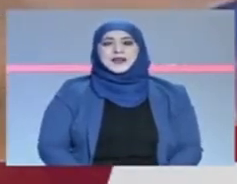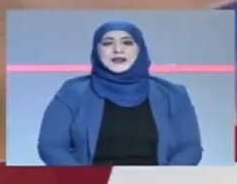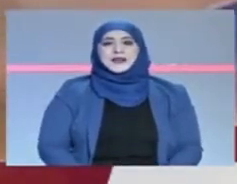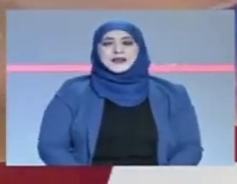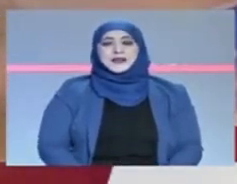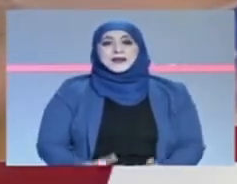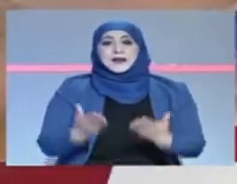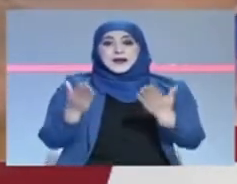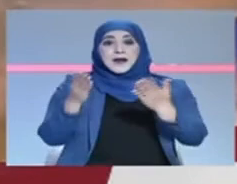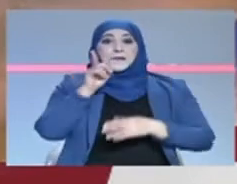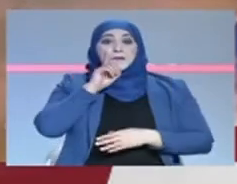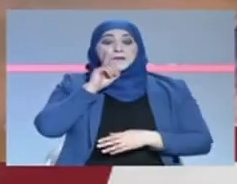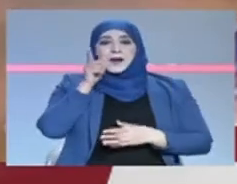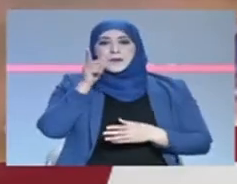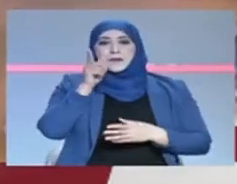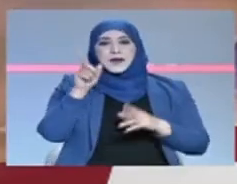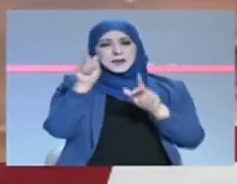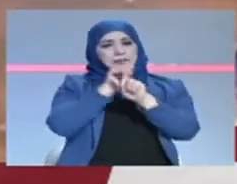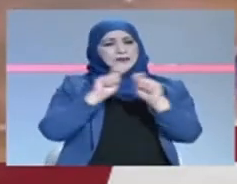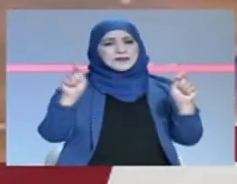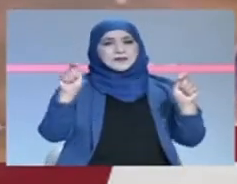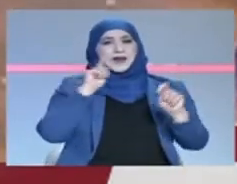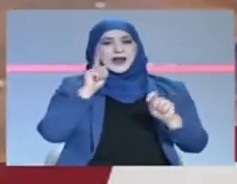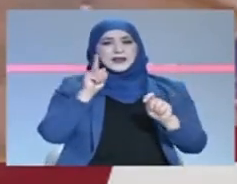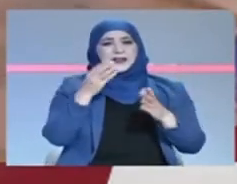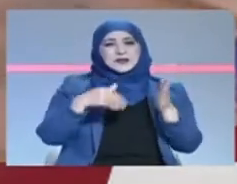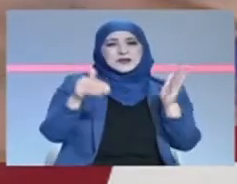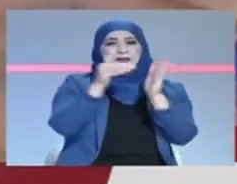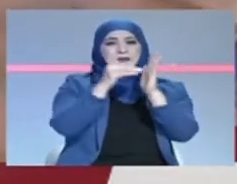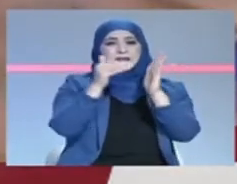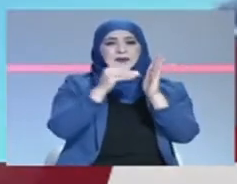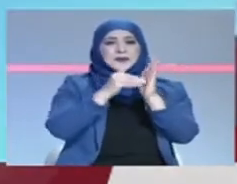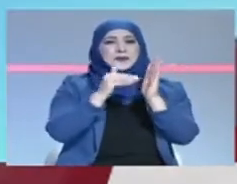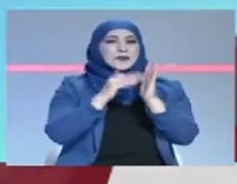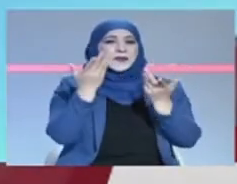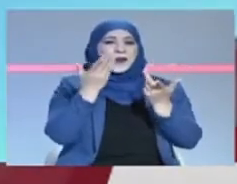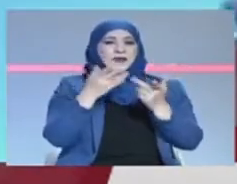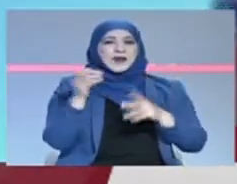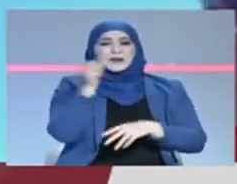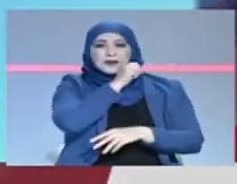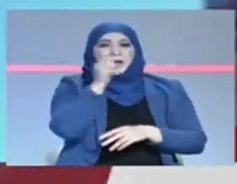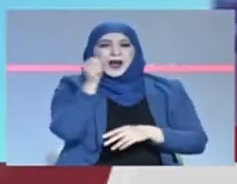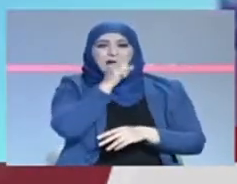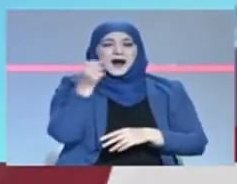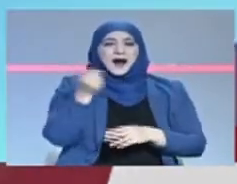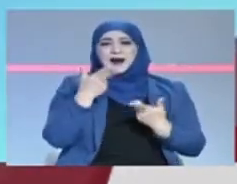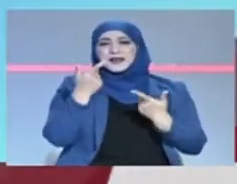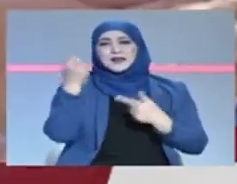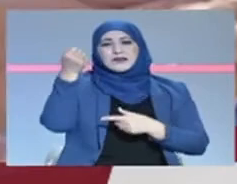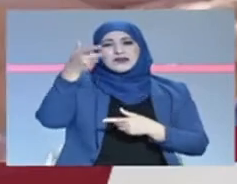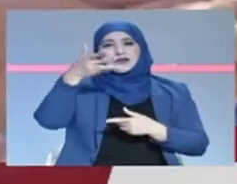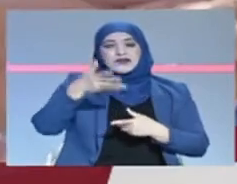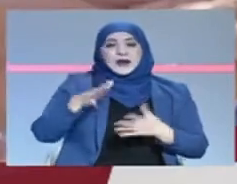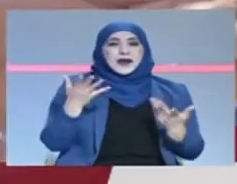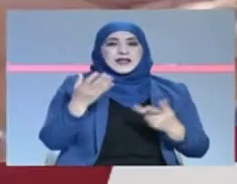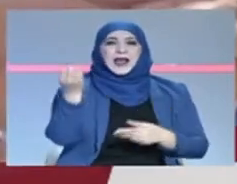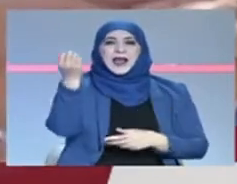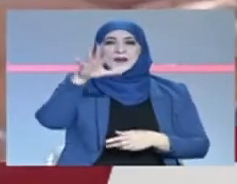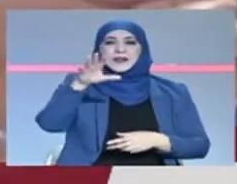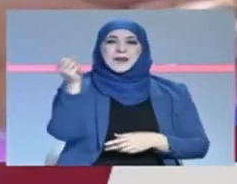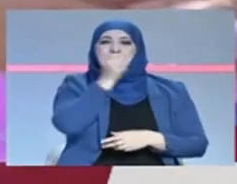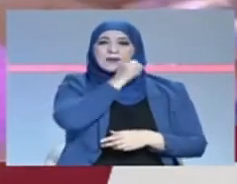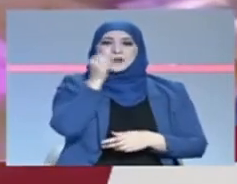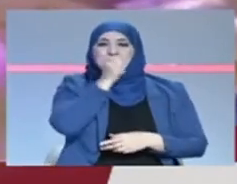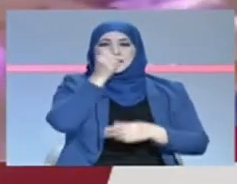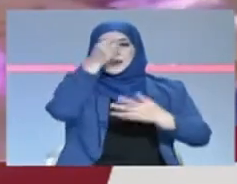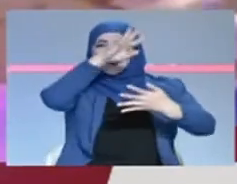وقد ساهمت الفنانة القديرة زهيرة سالم في إثراء الخزينة الوطنية الفنية بحوالي 500 أغنية